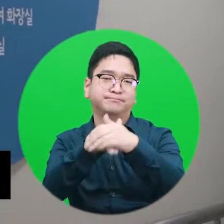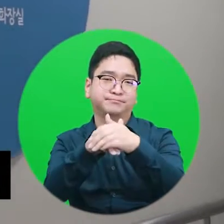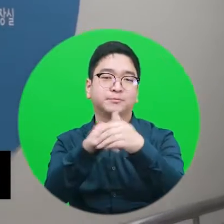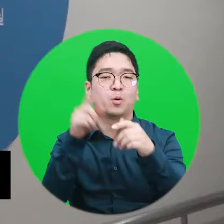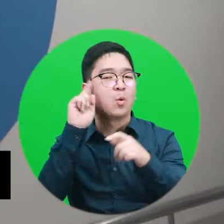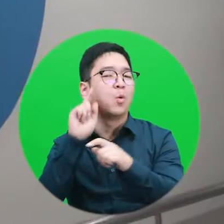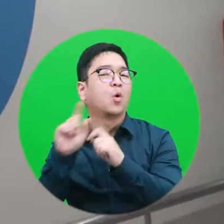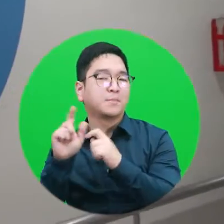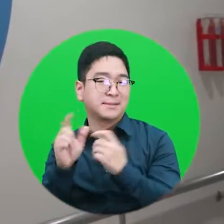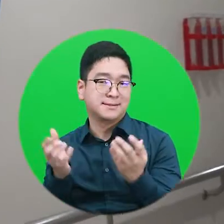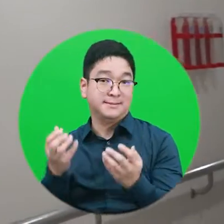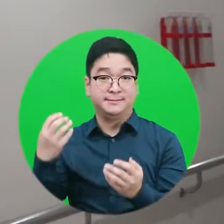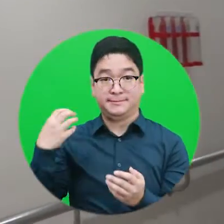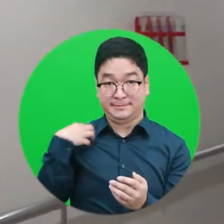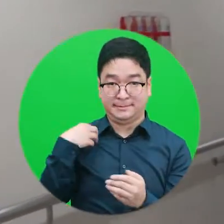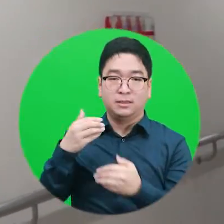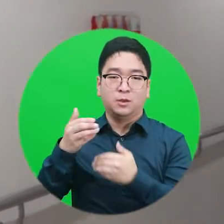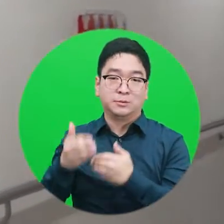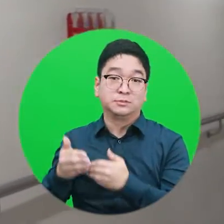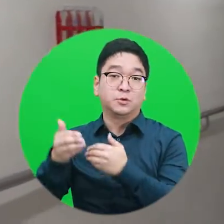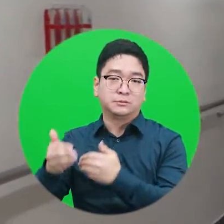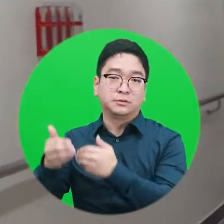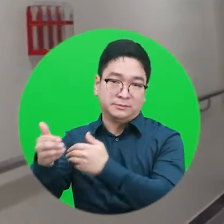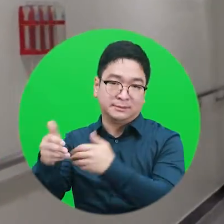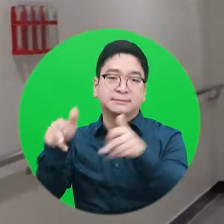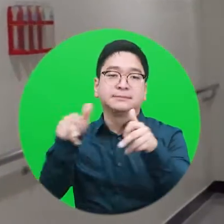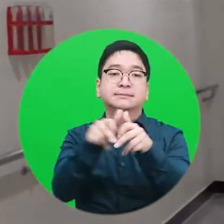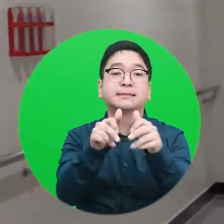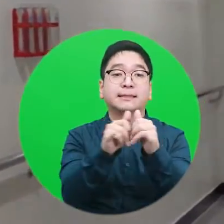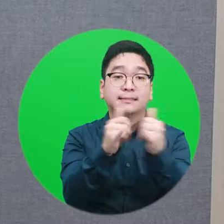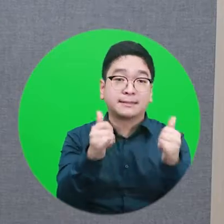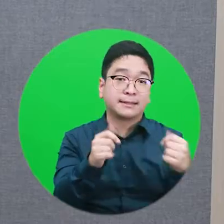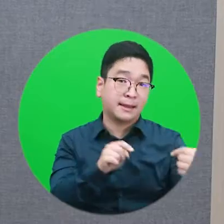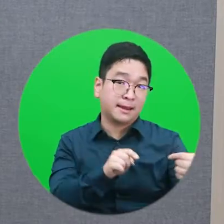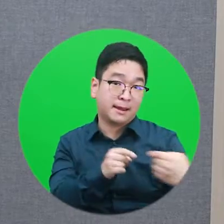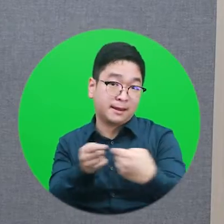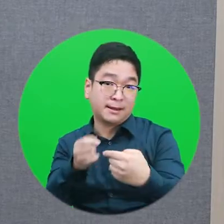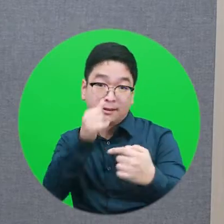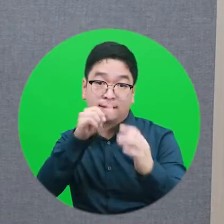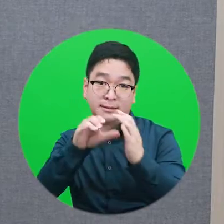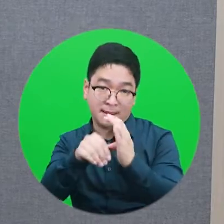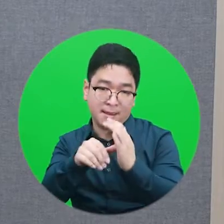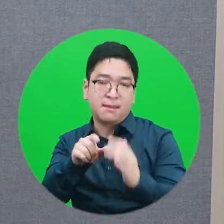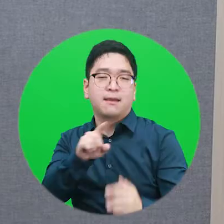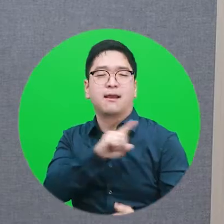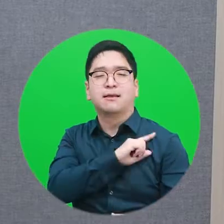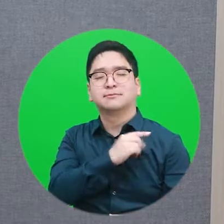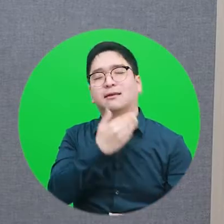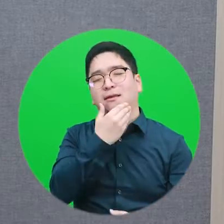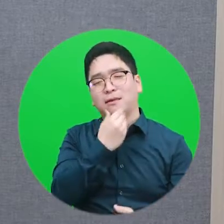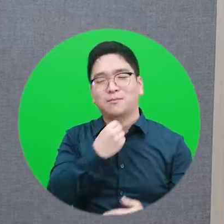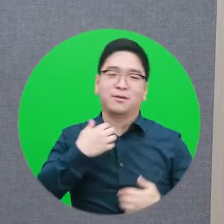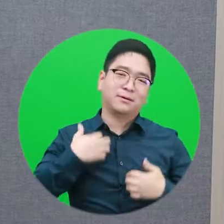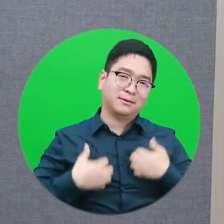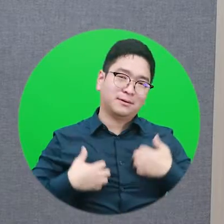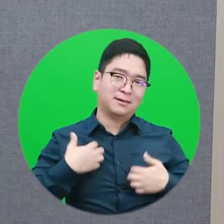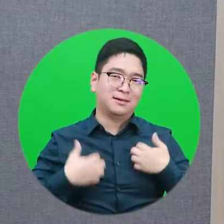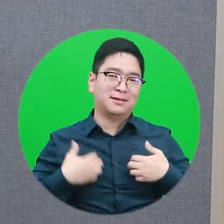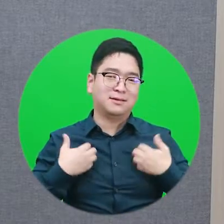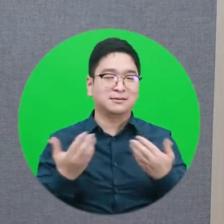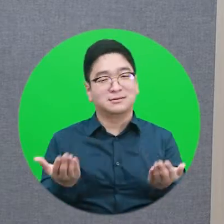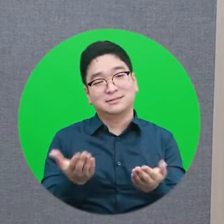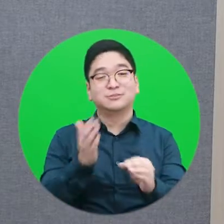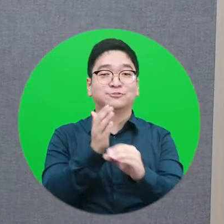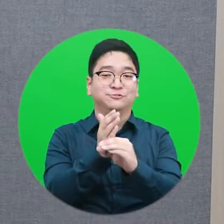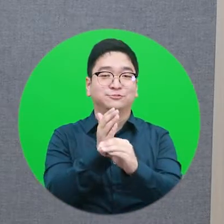영위하시는 과정에 저희가 함께 연대하는 부분이 더 크고요. 사실 그분들께서 부족한 부분이 있다면 저희가